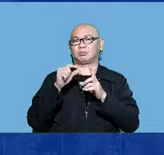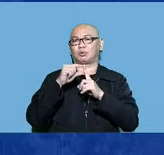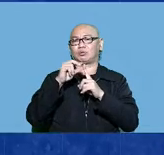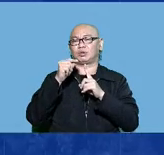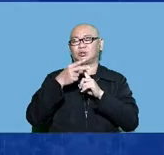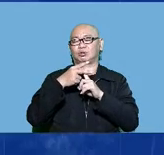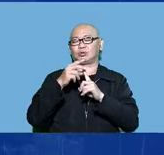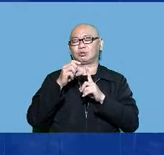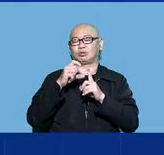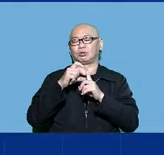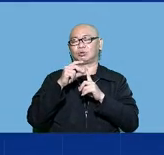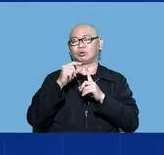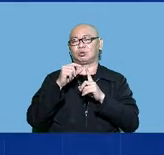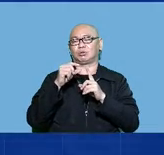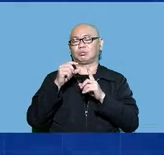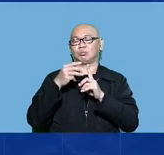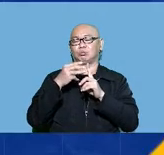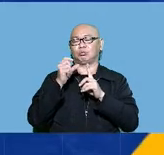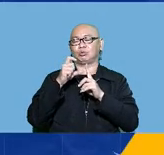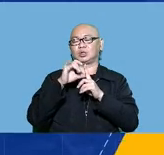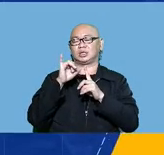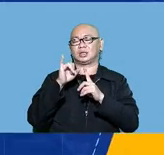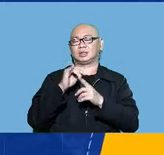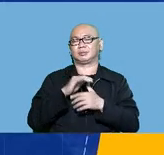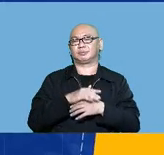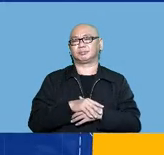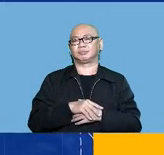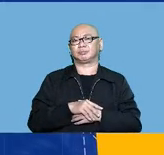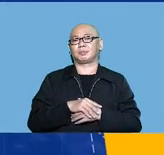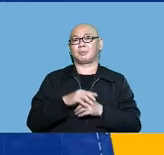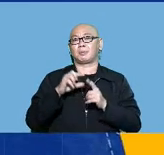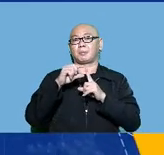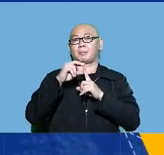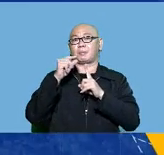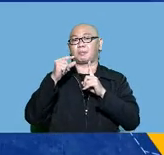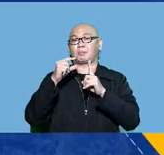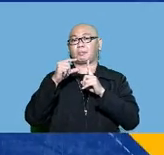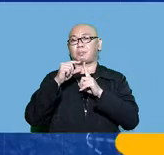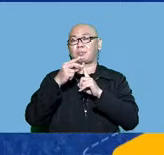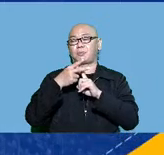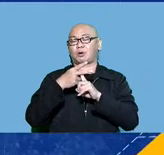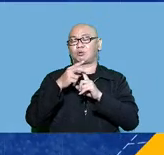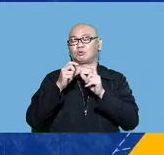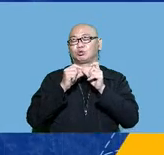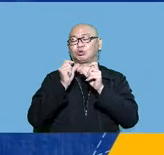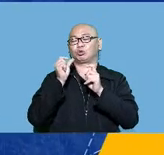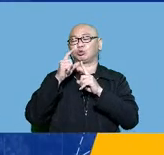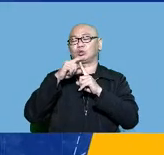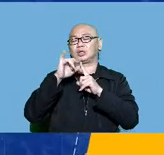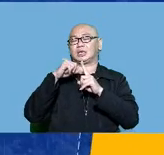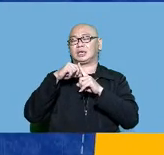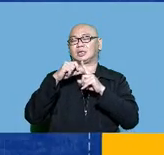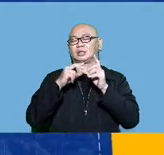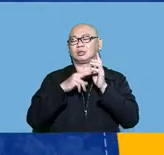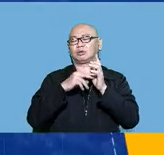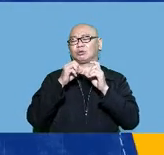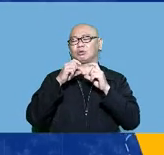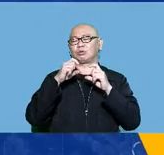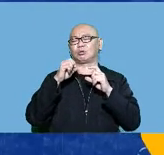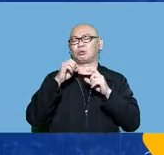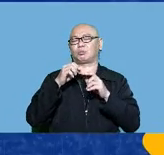Dr. Rudi Hartono MPD. Prof. Sutikno itu sangat membantu saya ketika berkomunikasi dengan